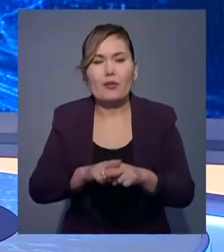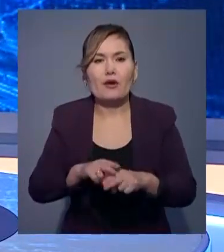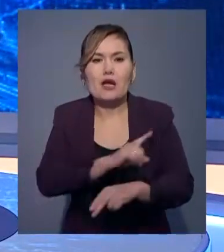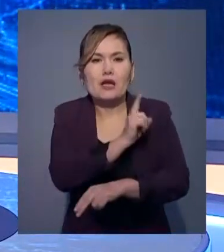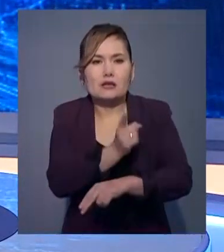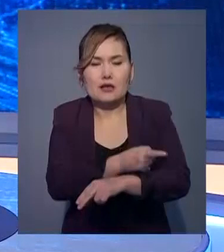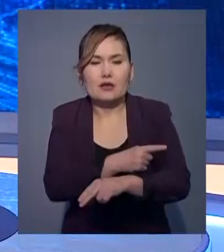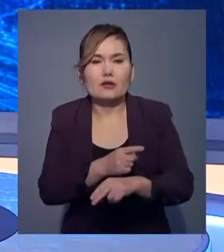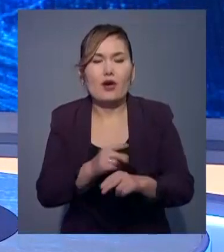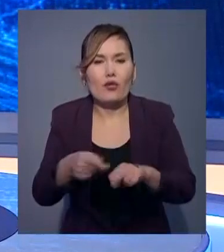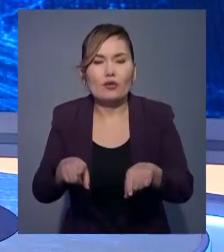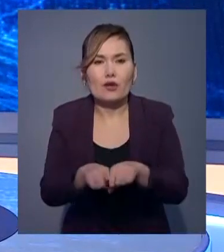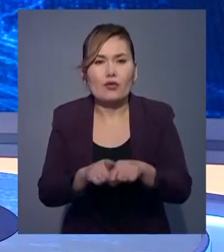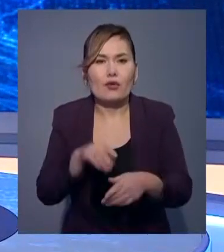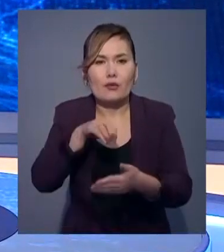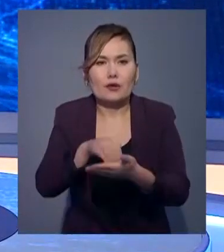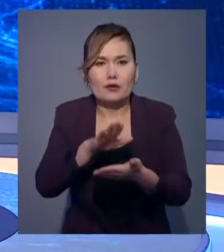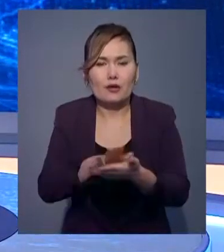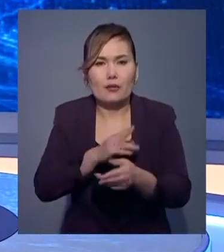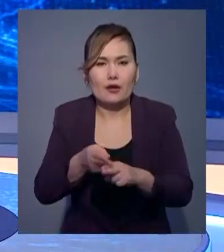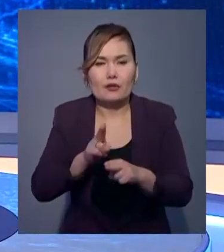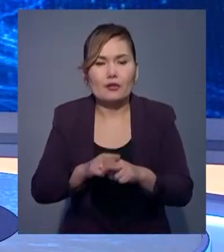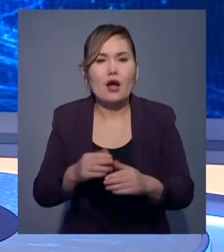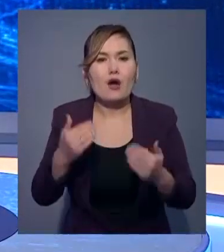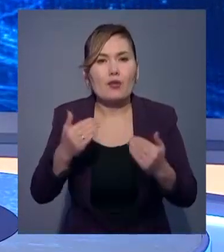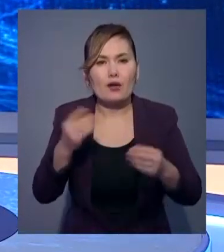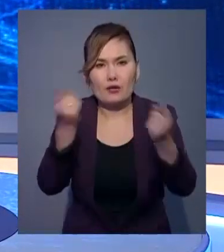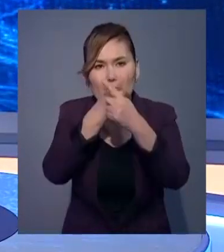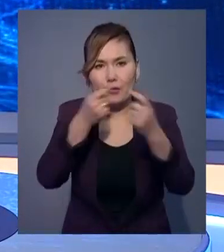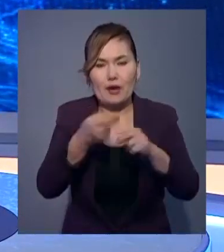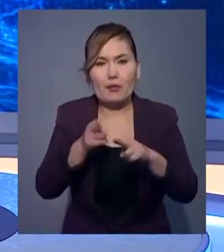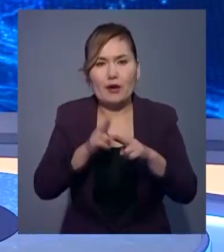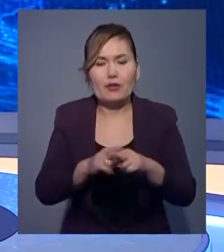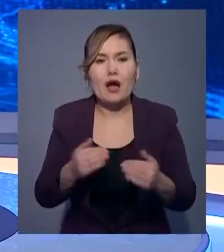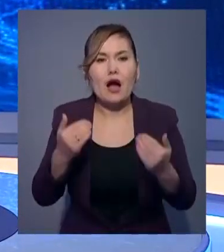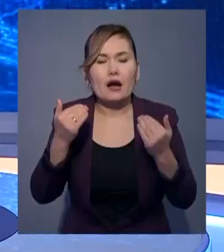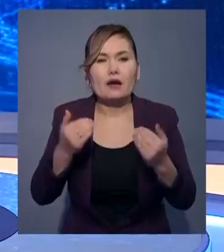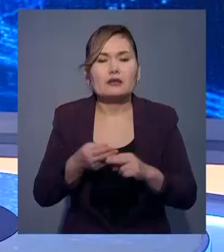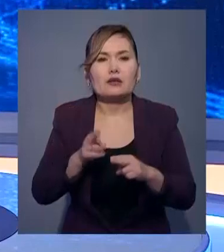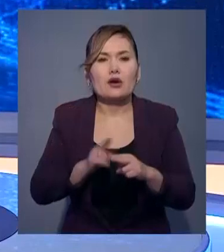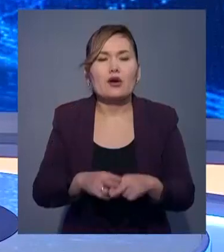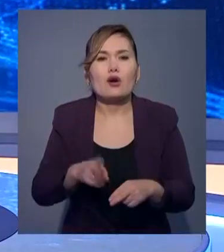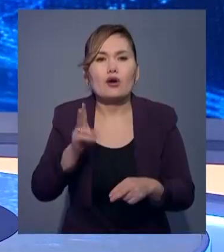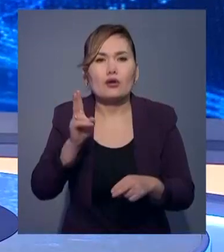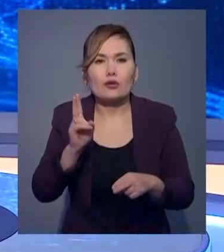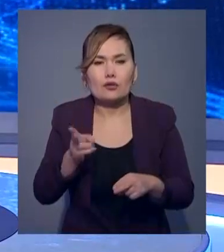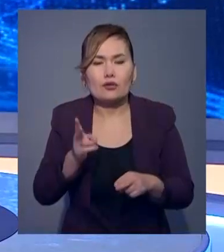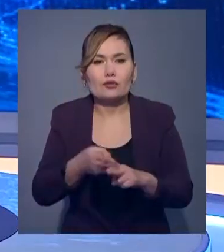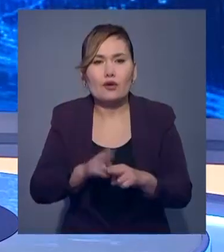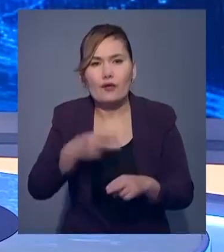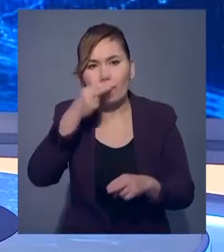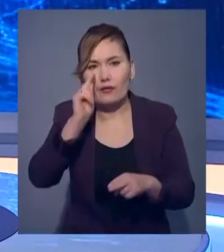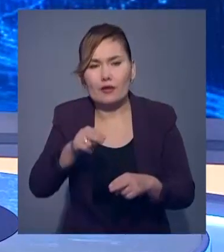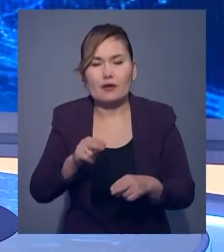көрсеткіштен асырған көрінеді. Бұл туралы жергілікті басылымдардың бірі жазады. Ал жауапты мекеме өкілдері бұған қатысты не дейді? Әріптесім Нұр Шапағат